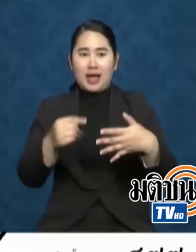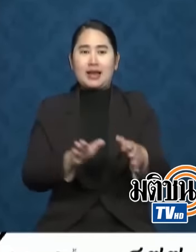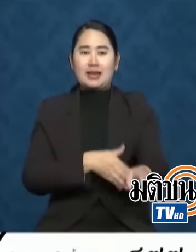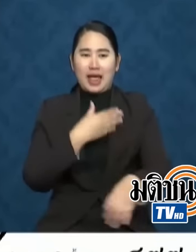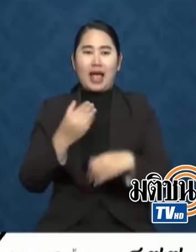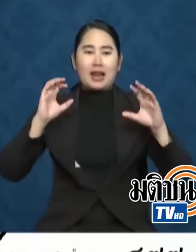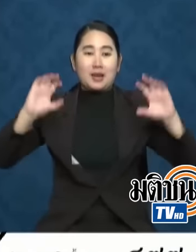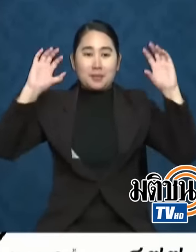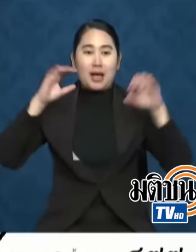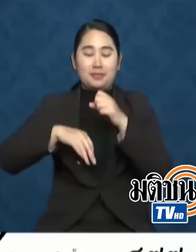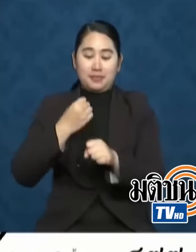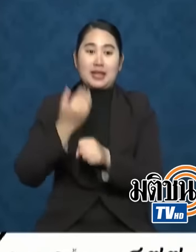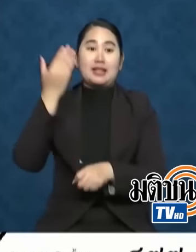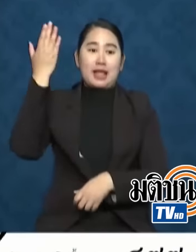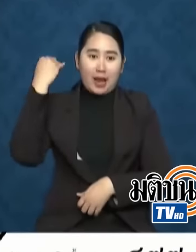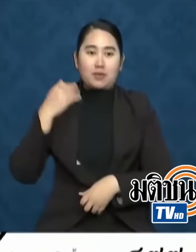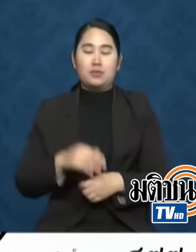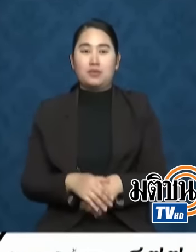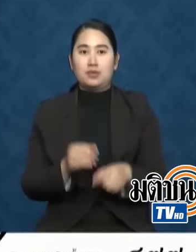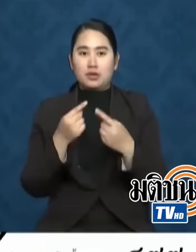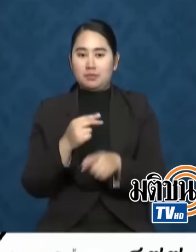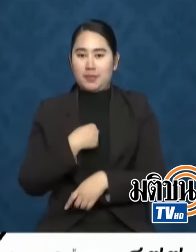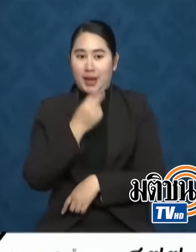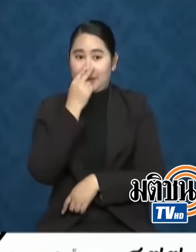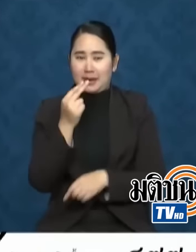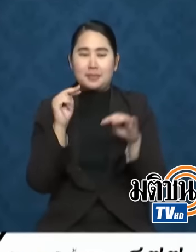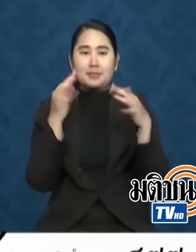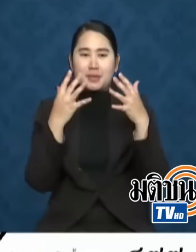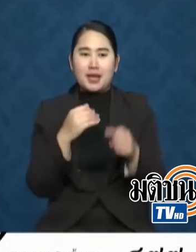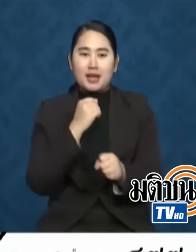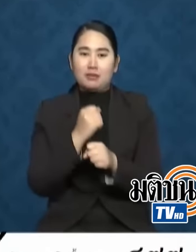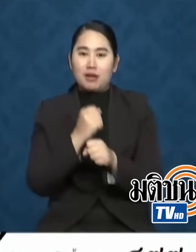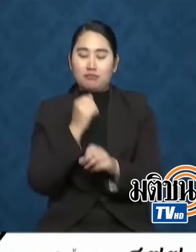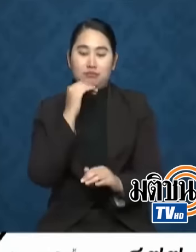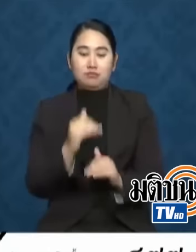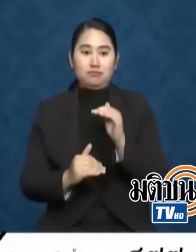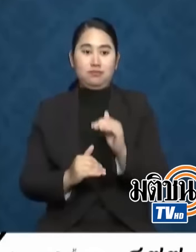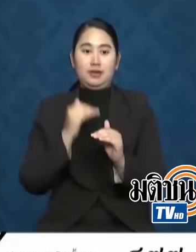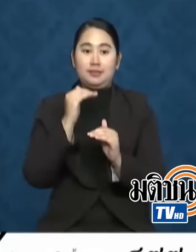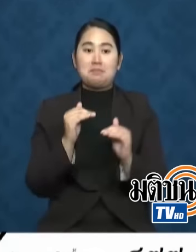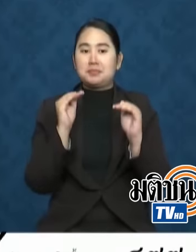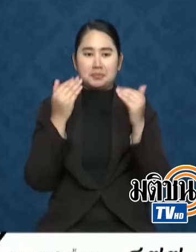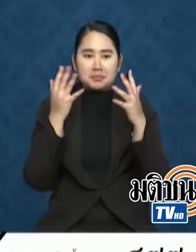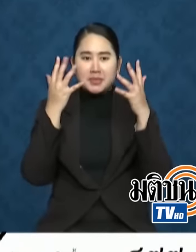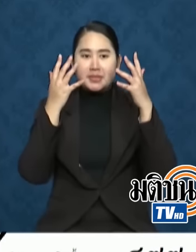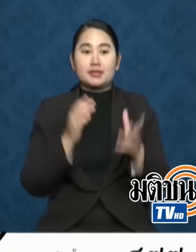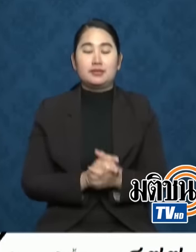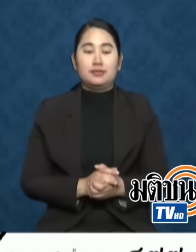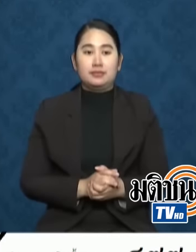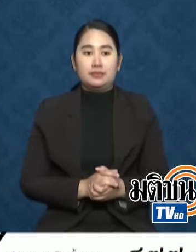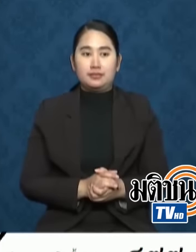ฐบาลชุดที่แล้วแต่ผมยังไม่เคยเห็นผลความคืบหน้าจากทั้ง5ตัวอักษรนี้แม้แต่นิ